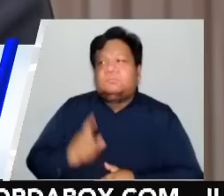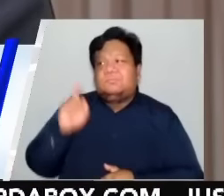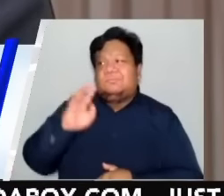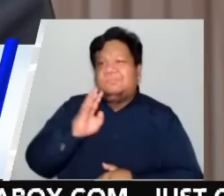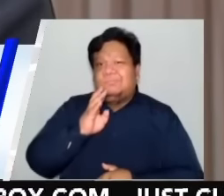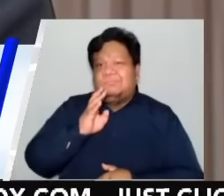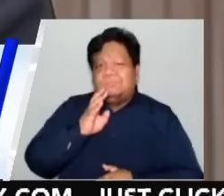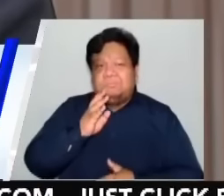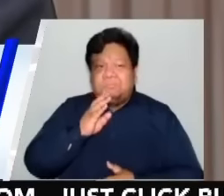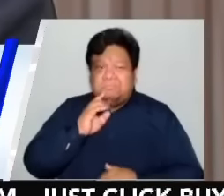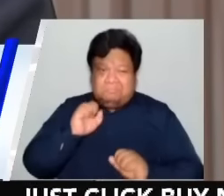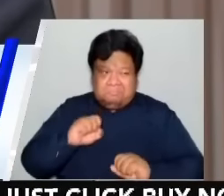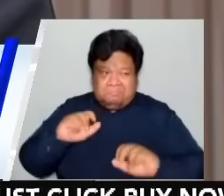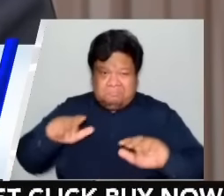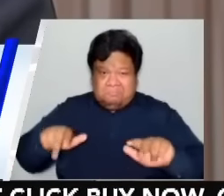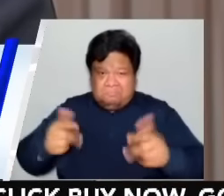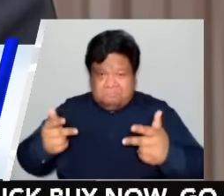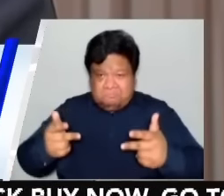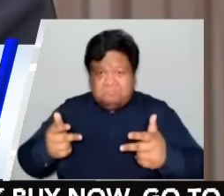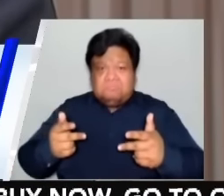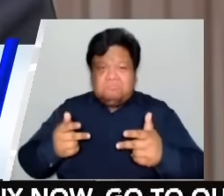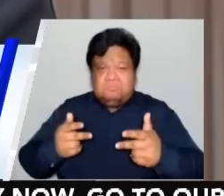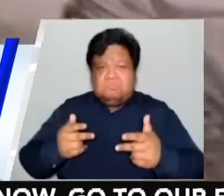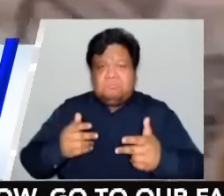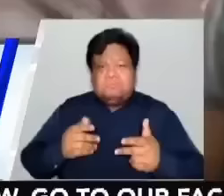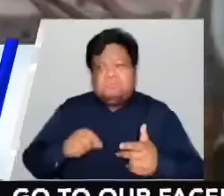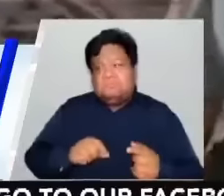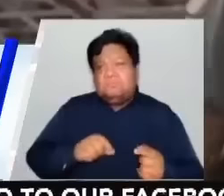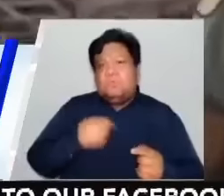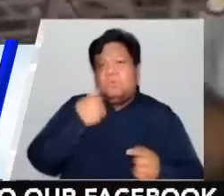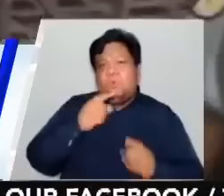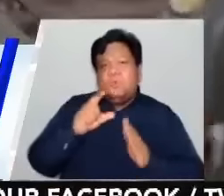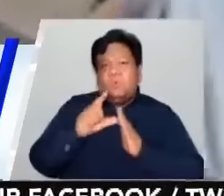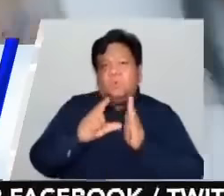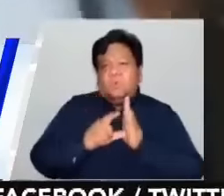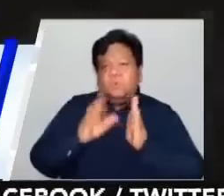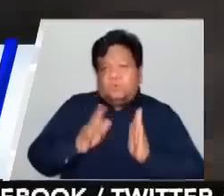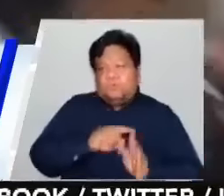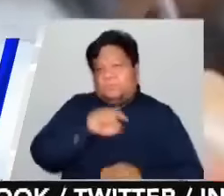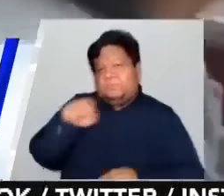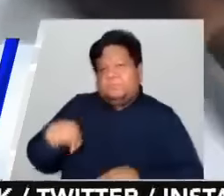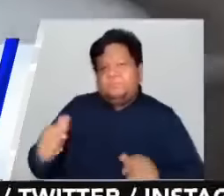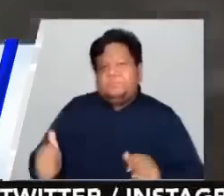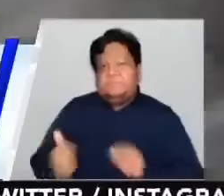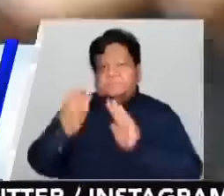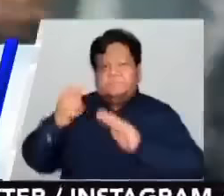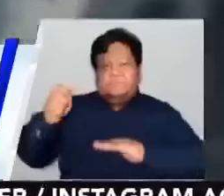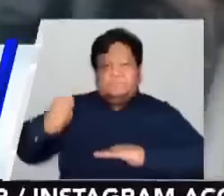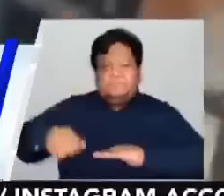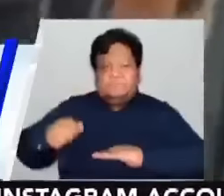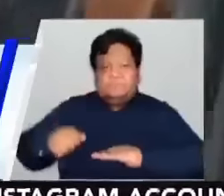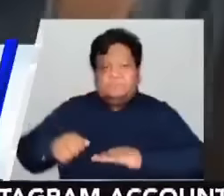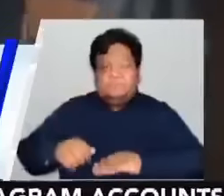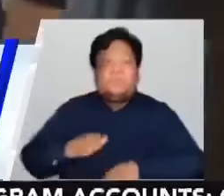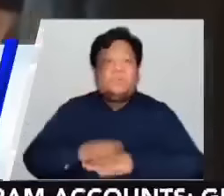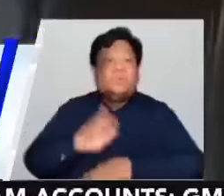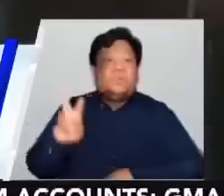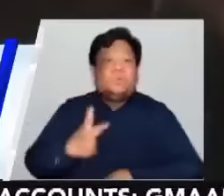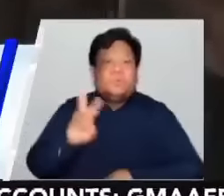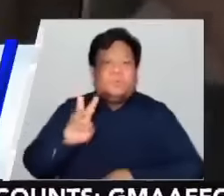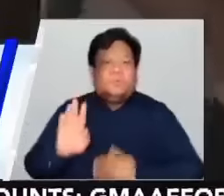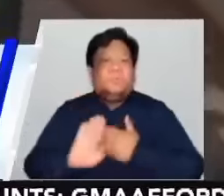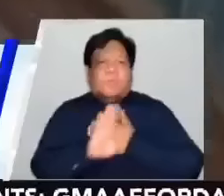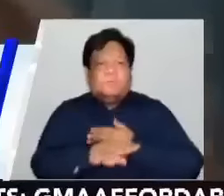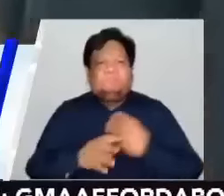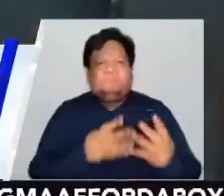lang ito and physical presence na lang ng lawyer niya. Sa Miyerkules, nakatakdang ibalik si Neri sa kanyang selda. Hindi pa nagpapaunlak ng